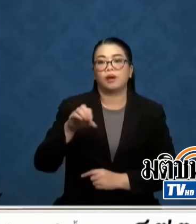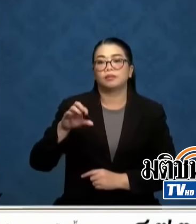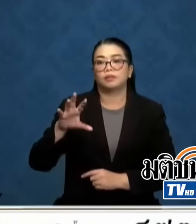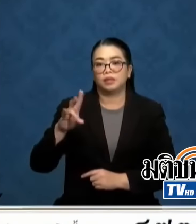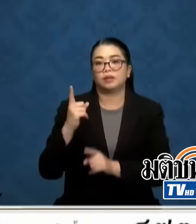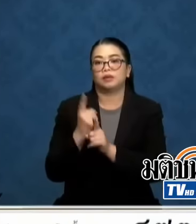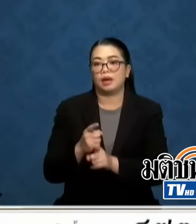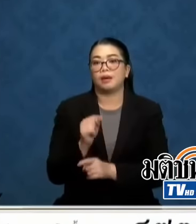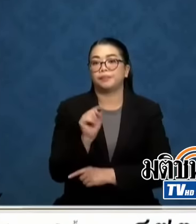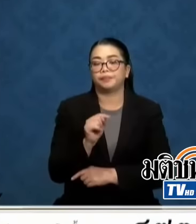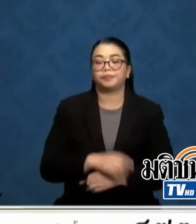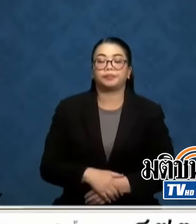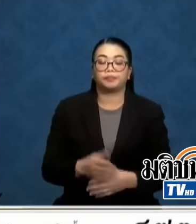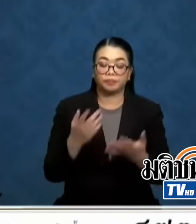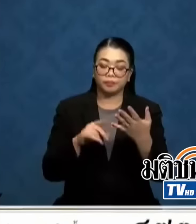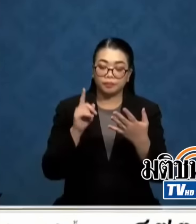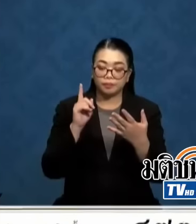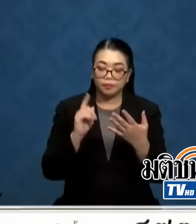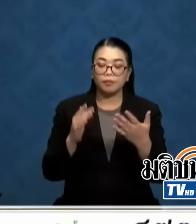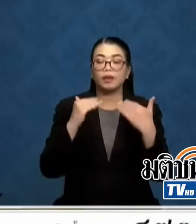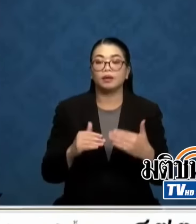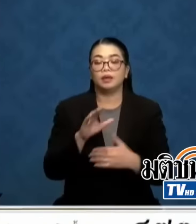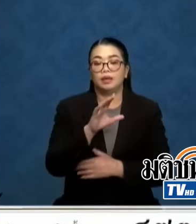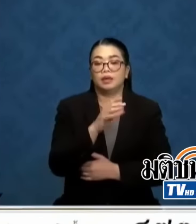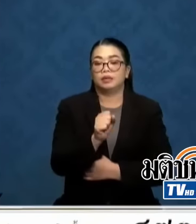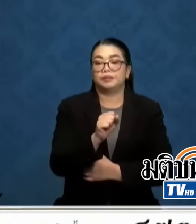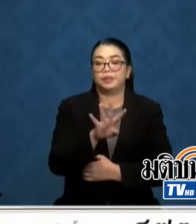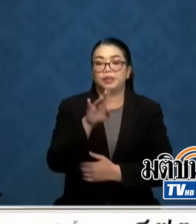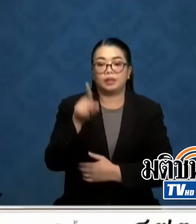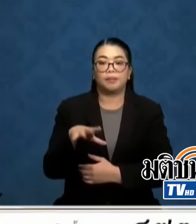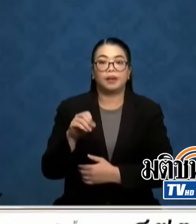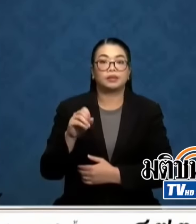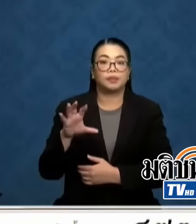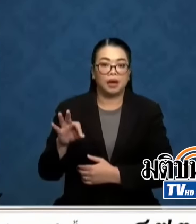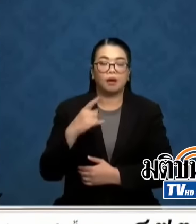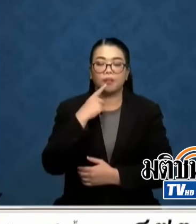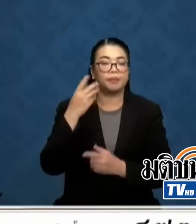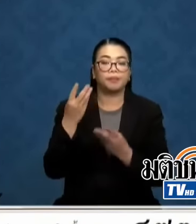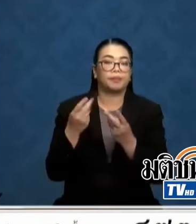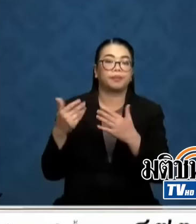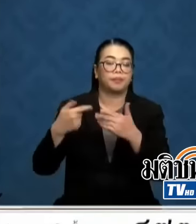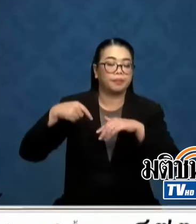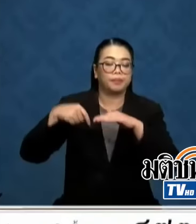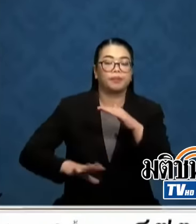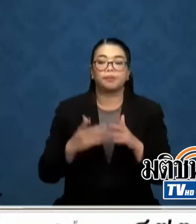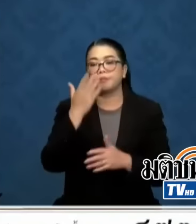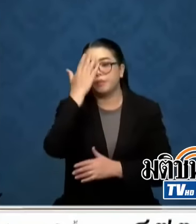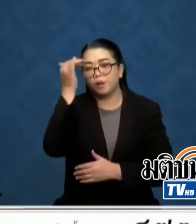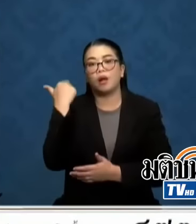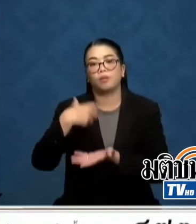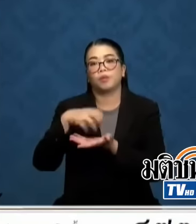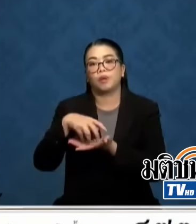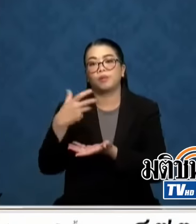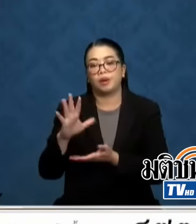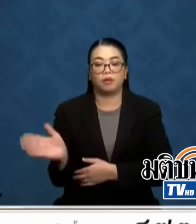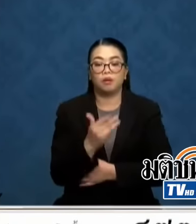98/27ส่วนคำสั่งที่ 14/5ผมไม่ลงรายละเอียดเพราะสภาเราผ่านไปแล้วสภาที่ปรึกษาซึ่งประกอบ